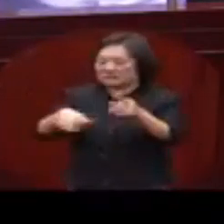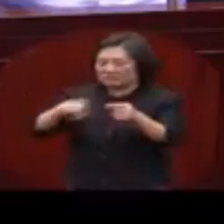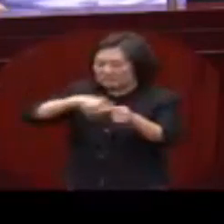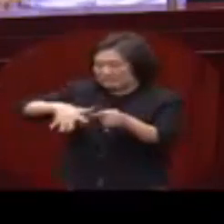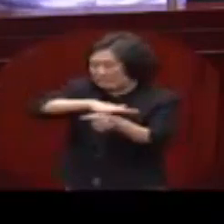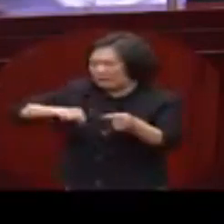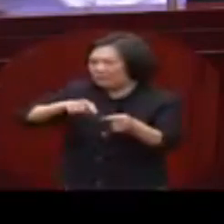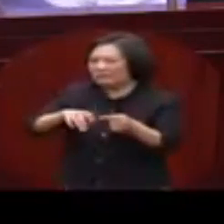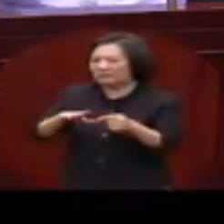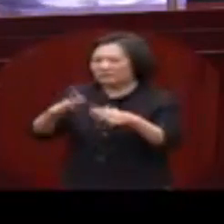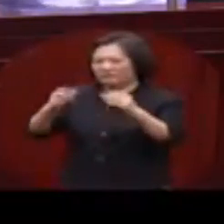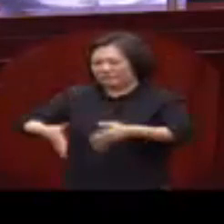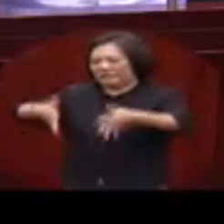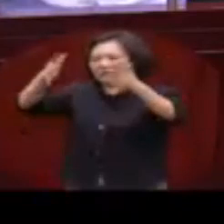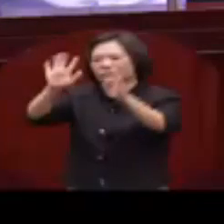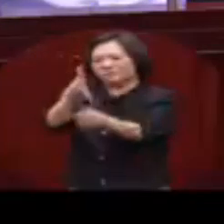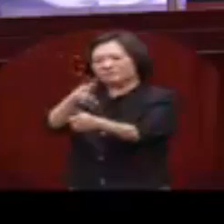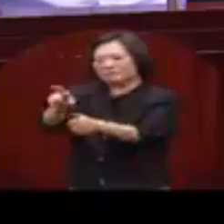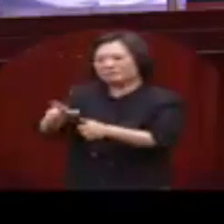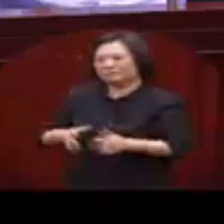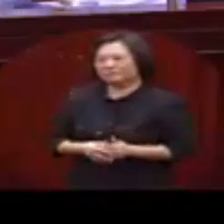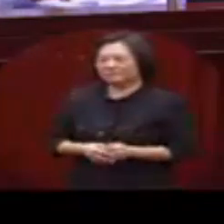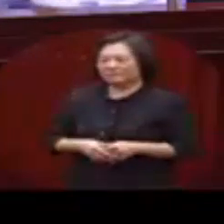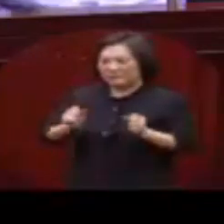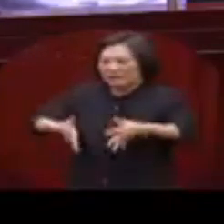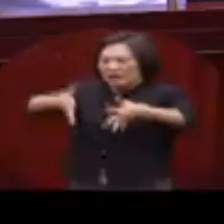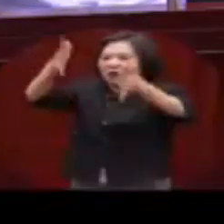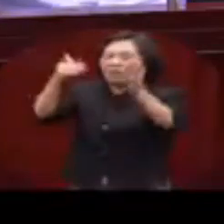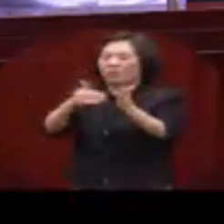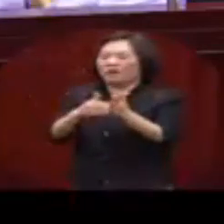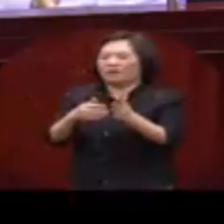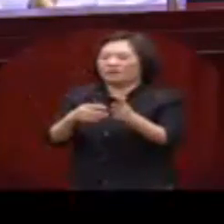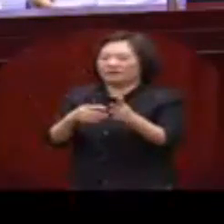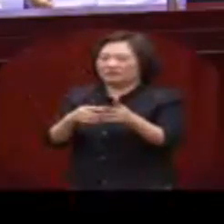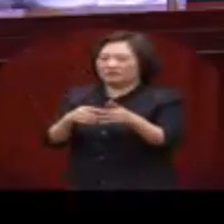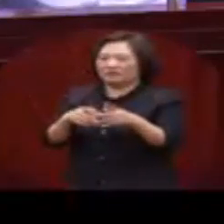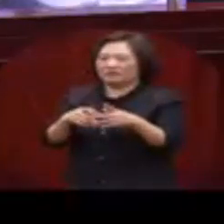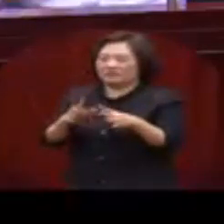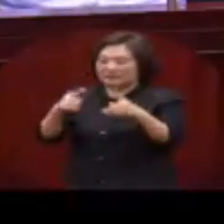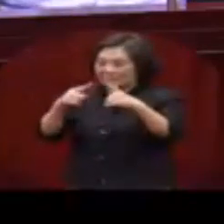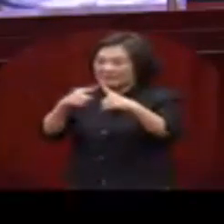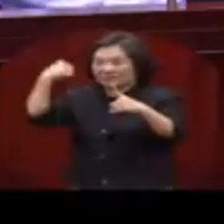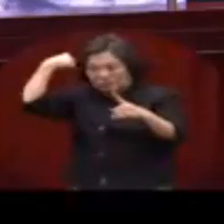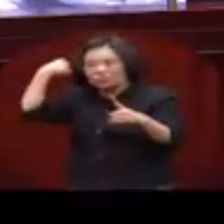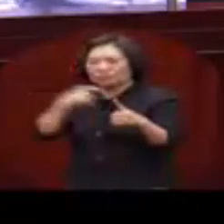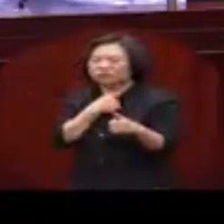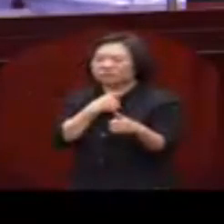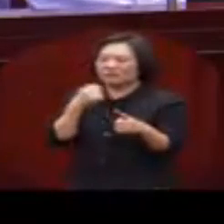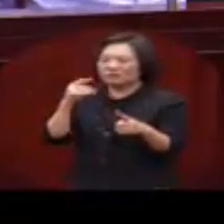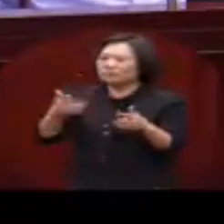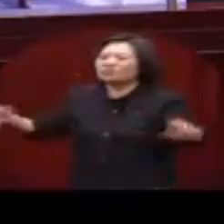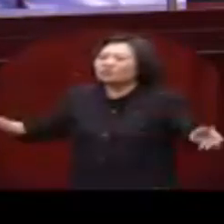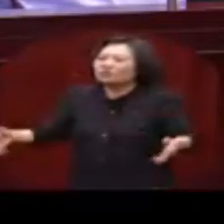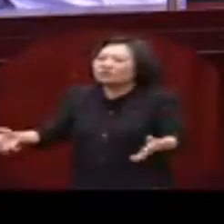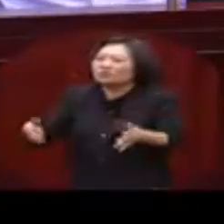议出问题。我们的房屋是盖来住的，不是盖来炒的，所以这个问题要解决。所以我们是这样